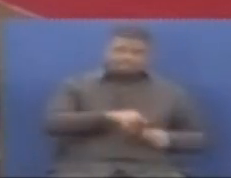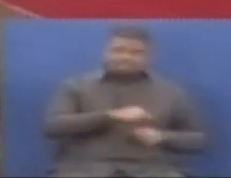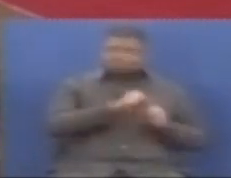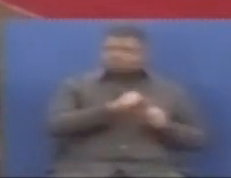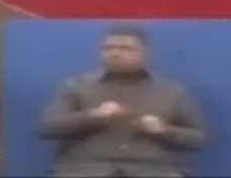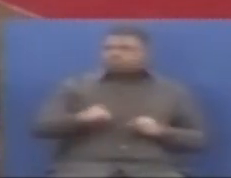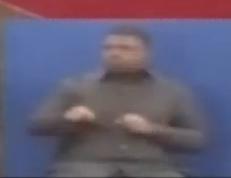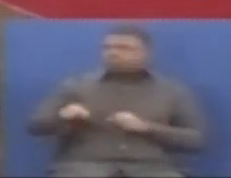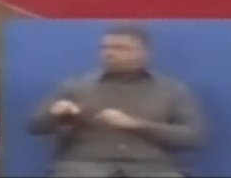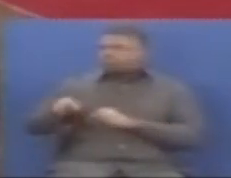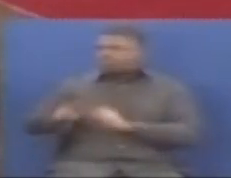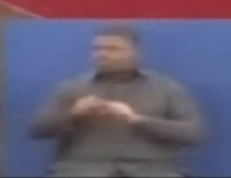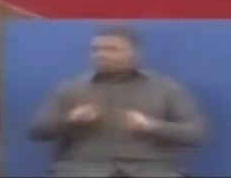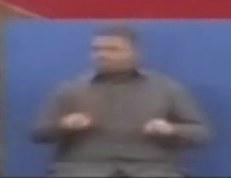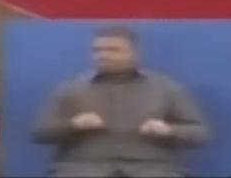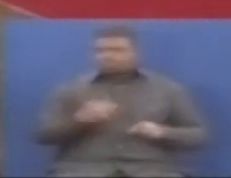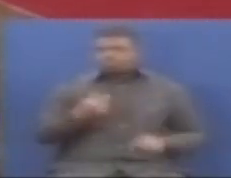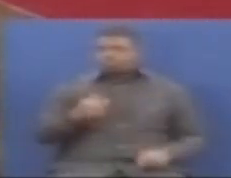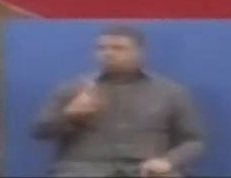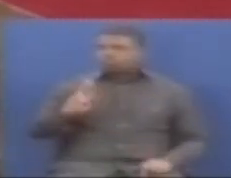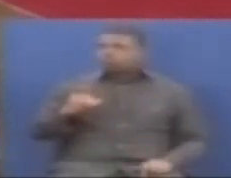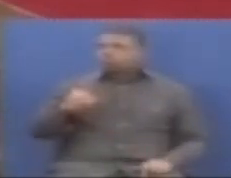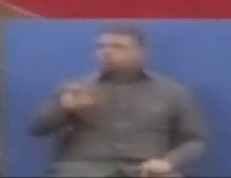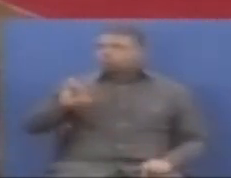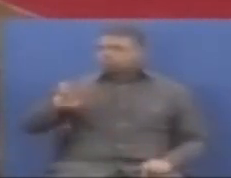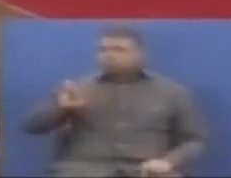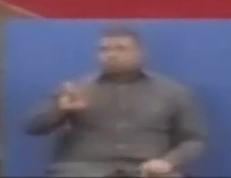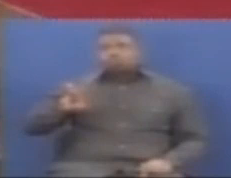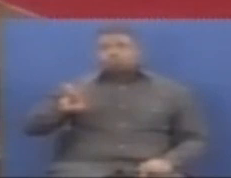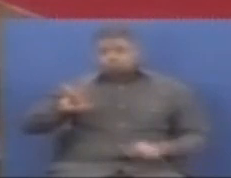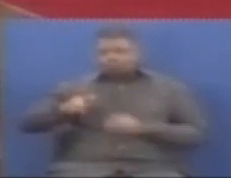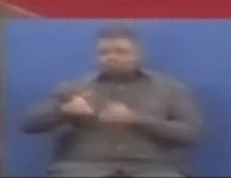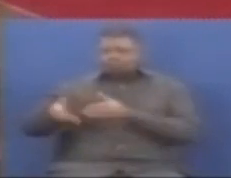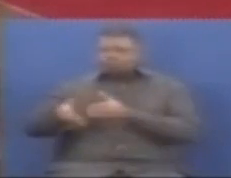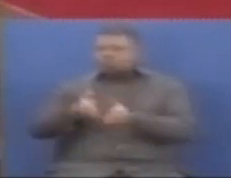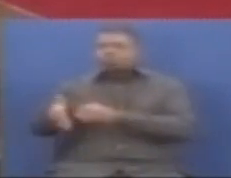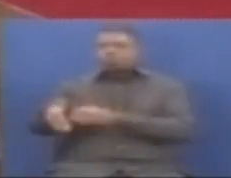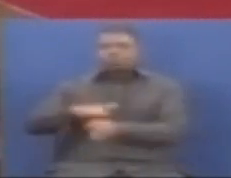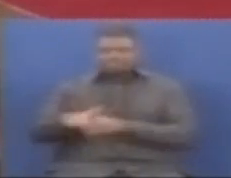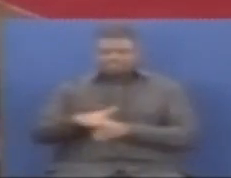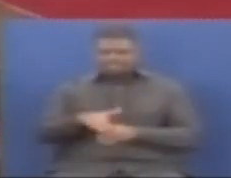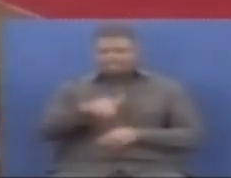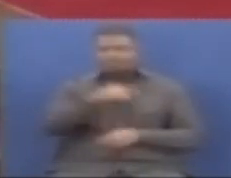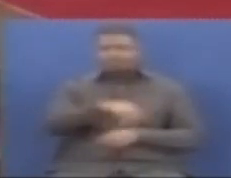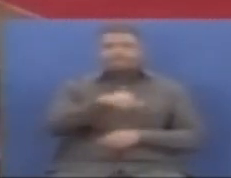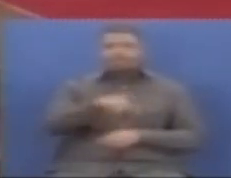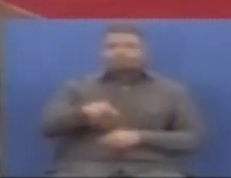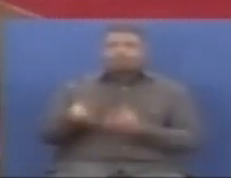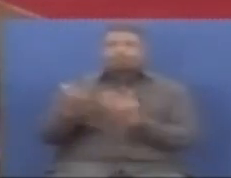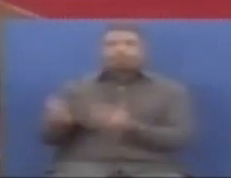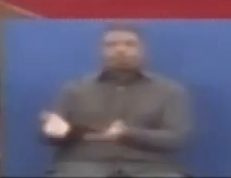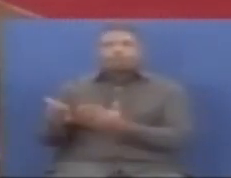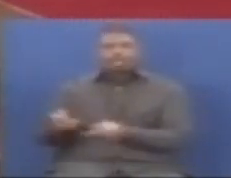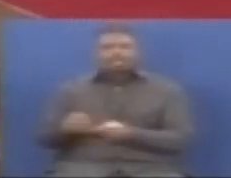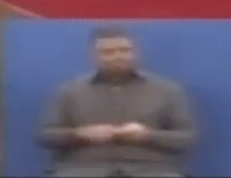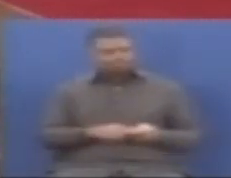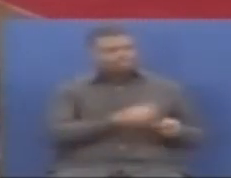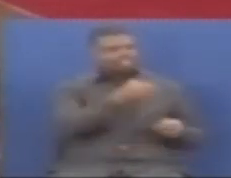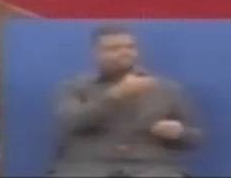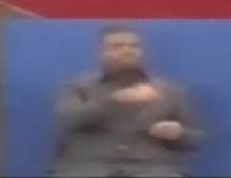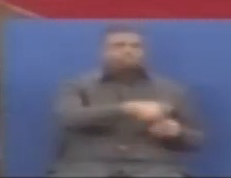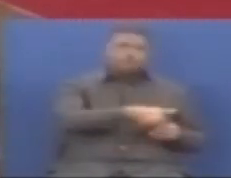hasa katika nyanda za juu kusini, mpango huu haujaanza kufanya kazi. Serikali ina mpango gani wa kuweka